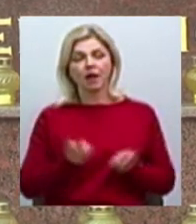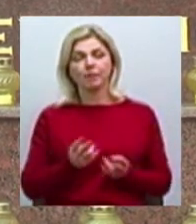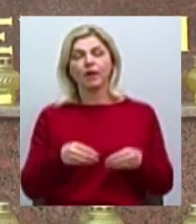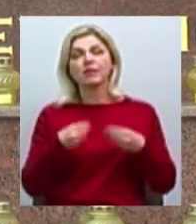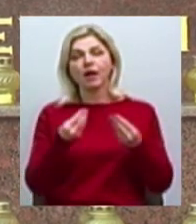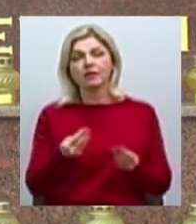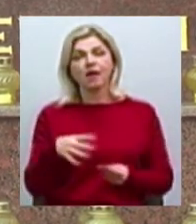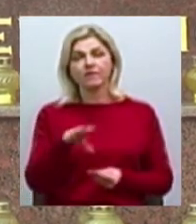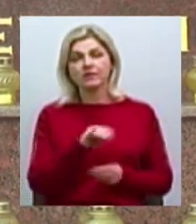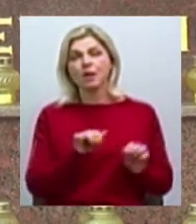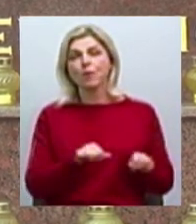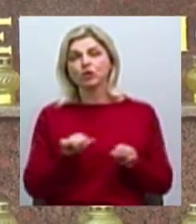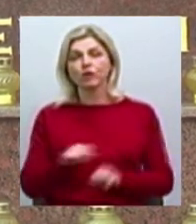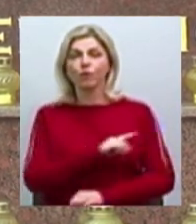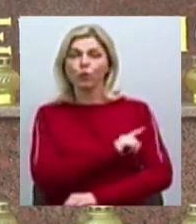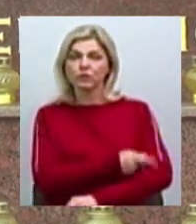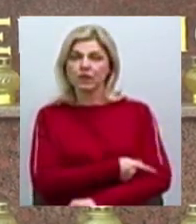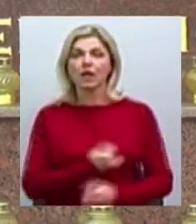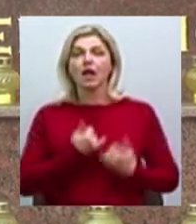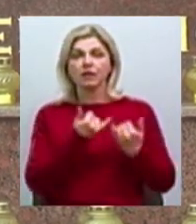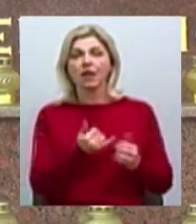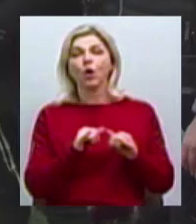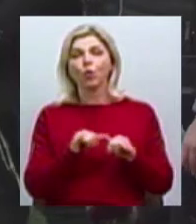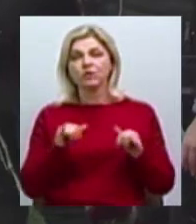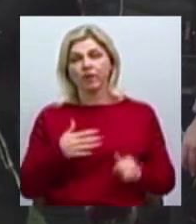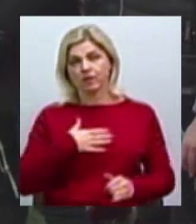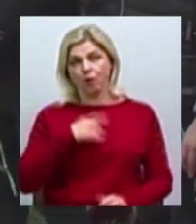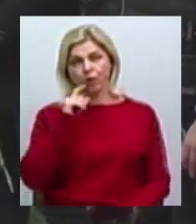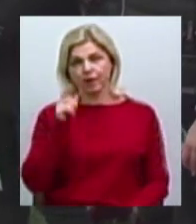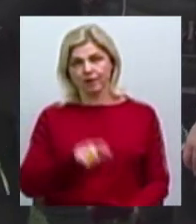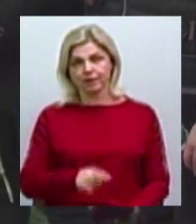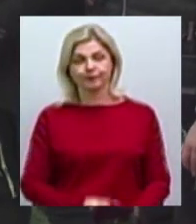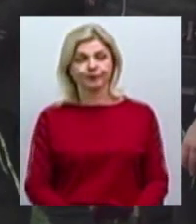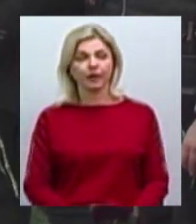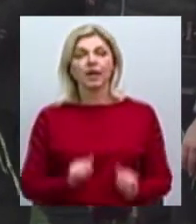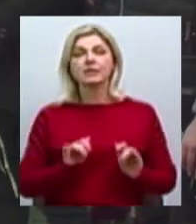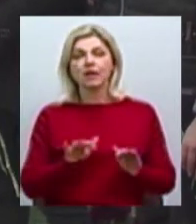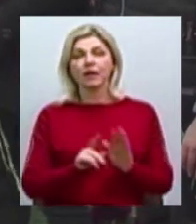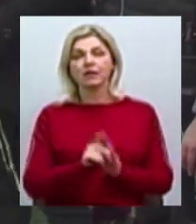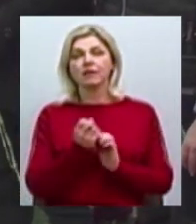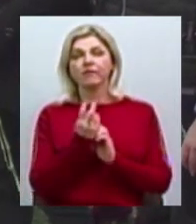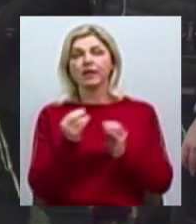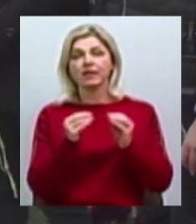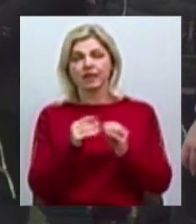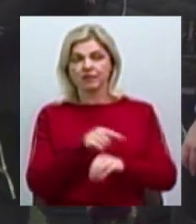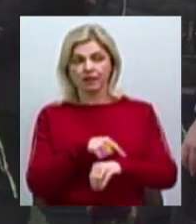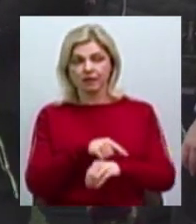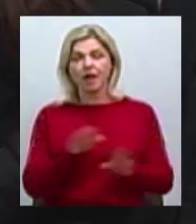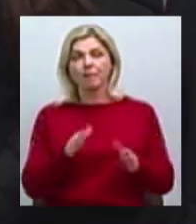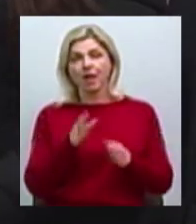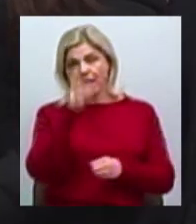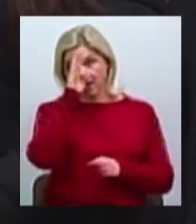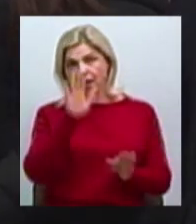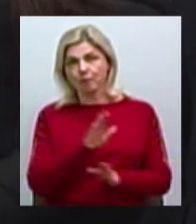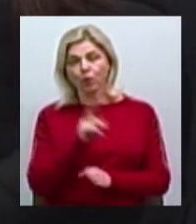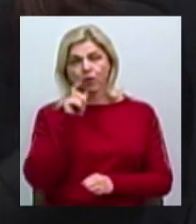надавати всі можливі зусилля для розвитку нашої України. Захід розпочався о 12.10. Після співу гімну України